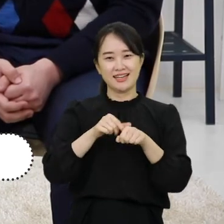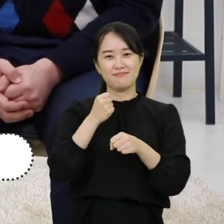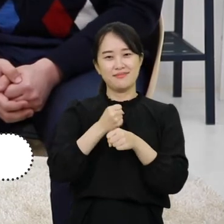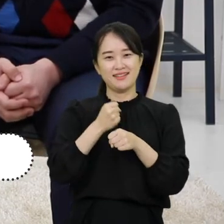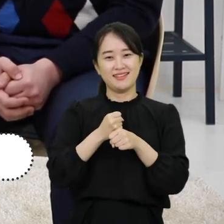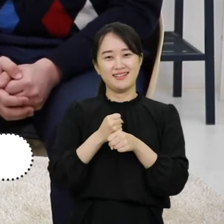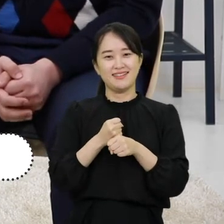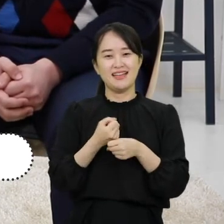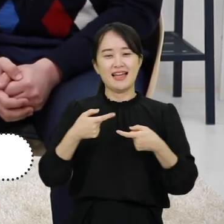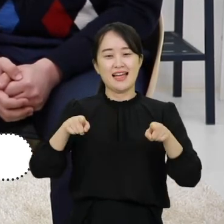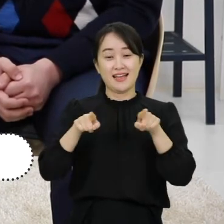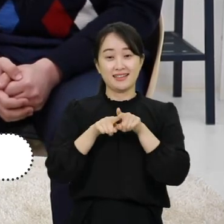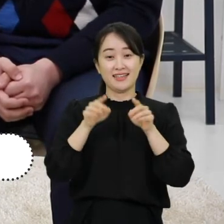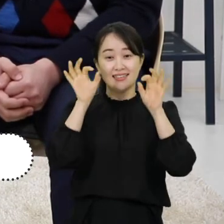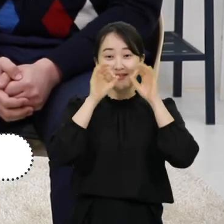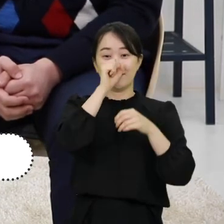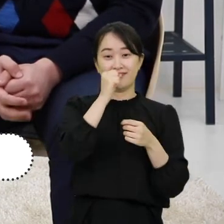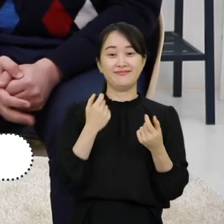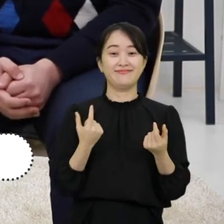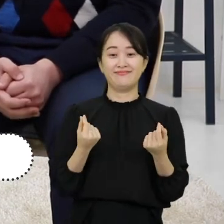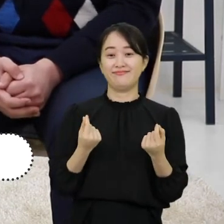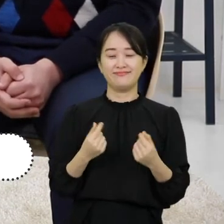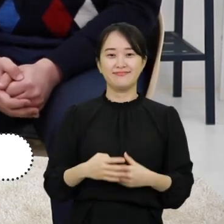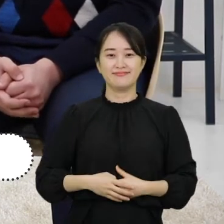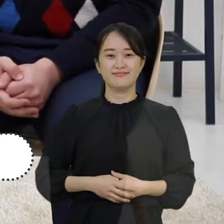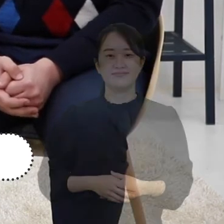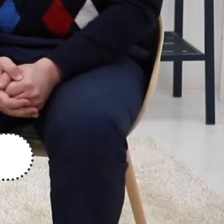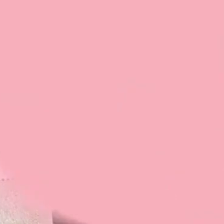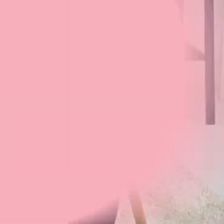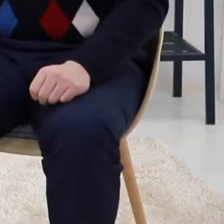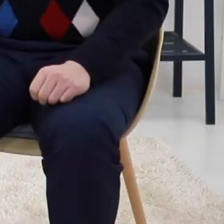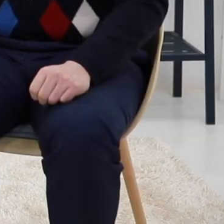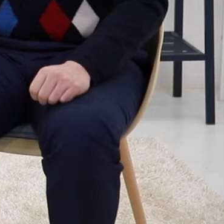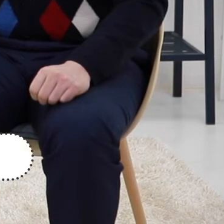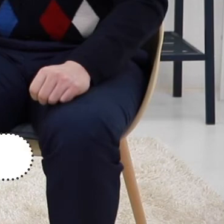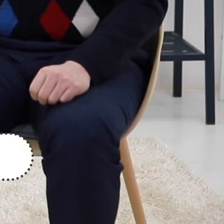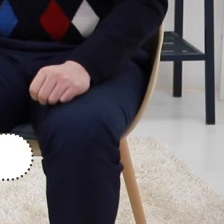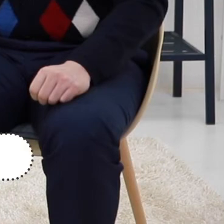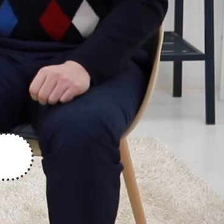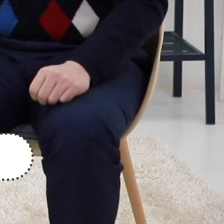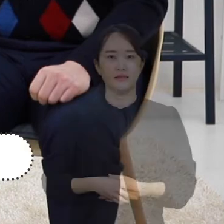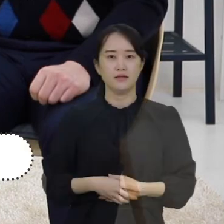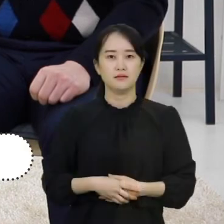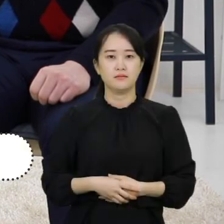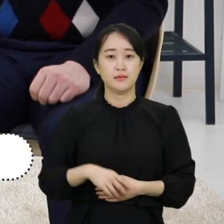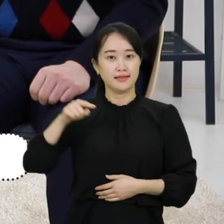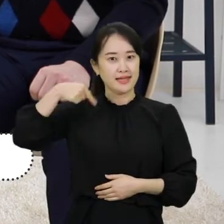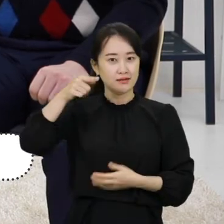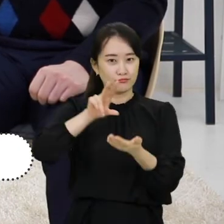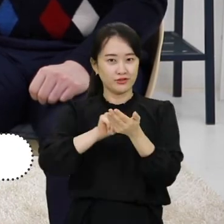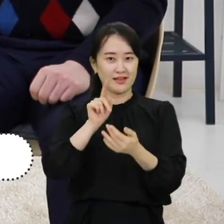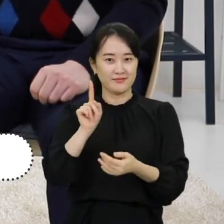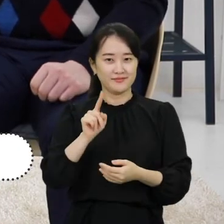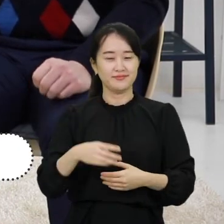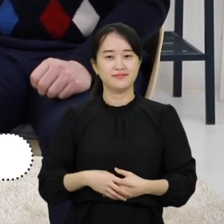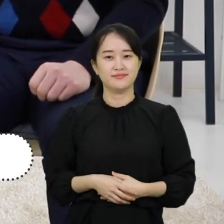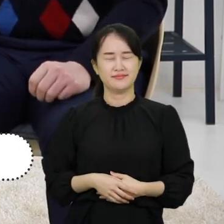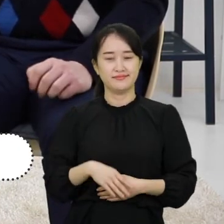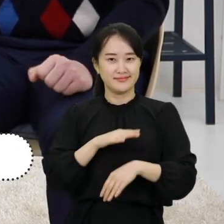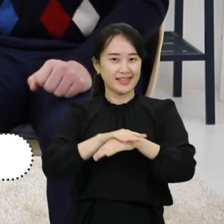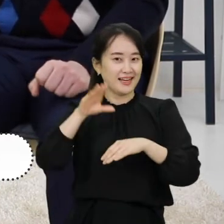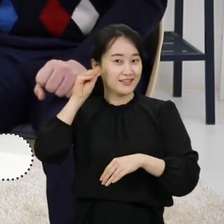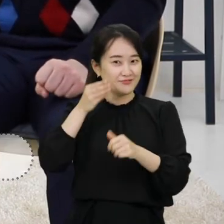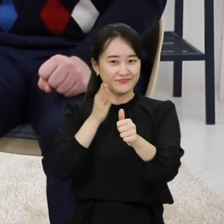이런 시간들을 만들어가는 거를 함께 좀 찾아가면 좋겠습니다. 네, 다음 질문 드려보도록 하겠습니다.